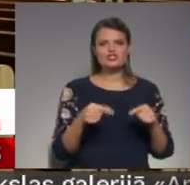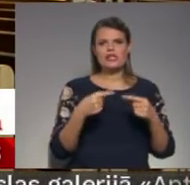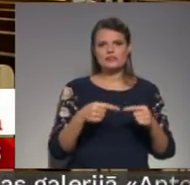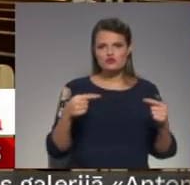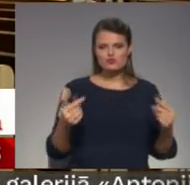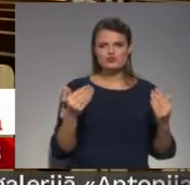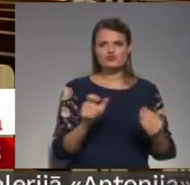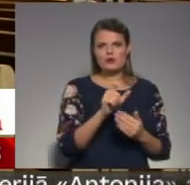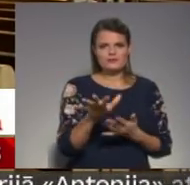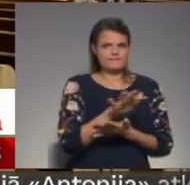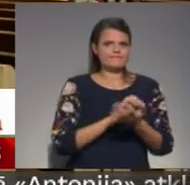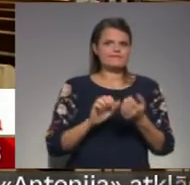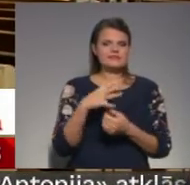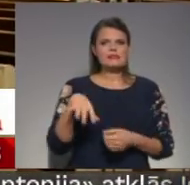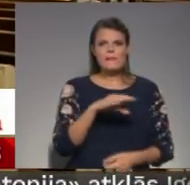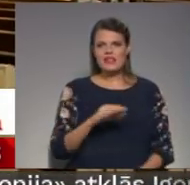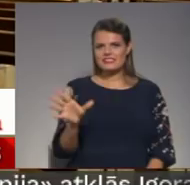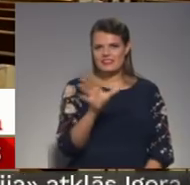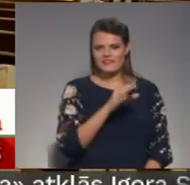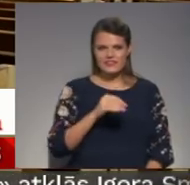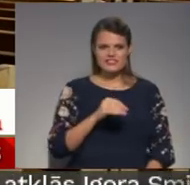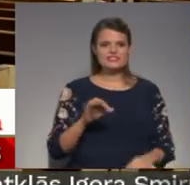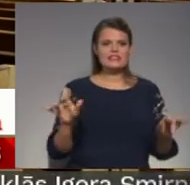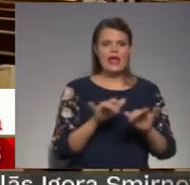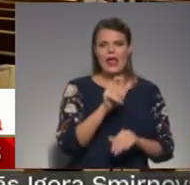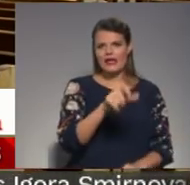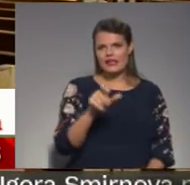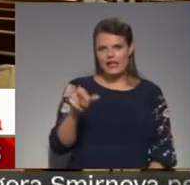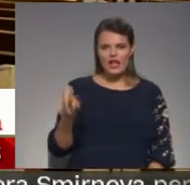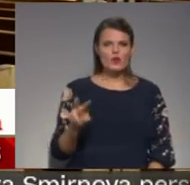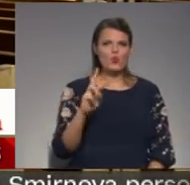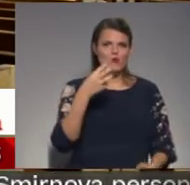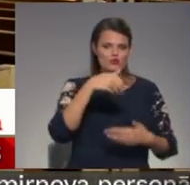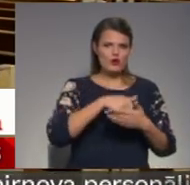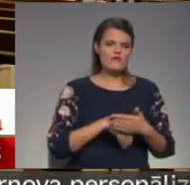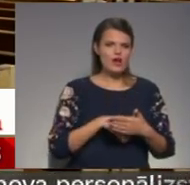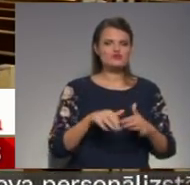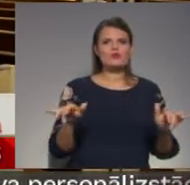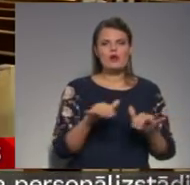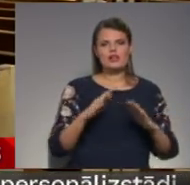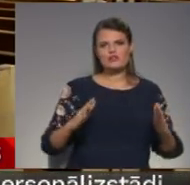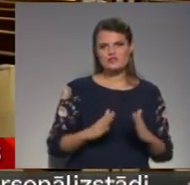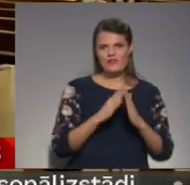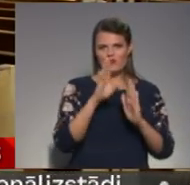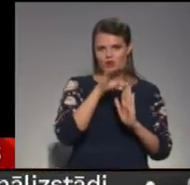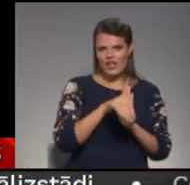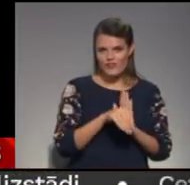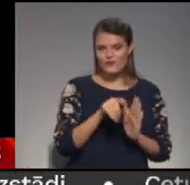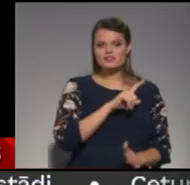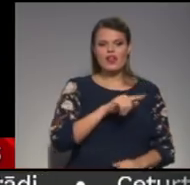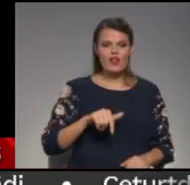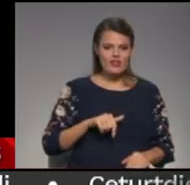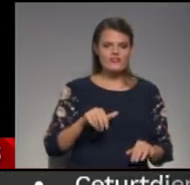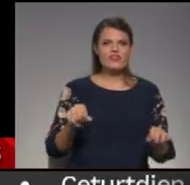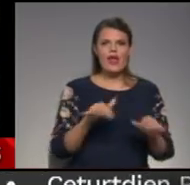šobrīd iet bojā un mēs visi ērģelnieki otro vēsturisko ērģeļu svētku ietvaros Latvija